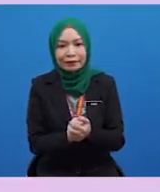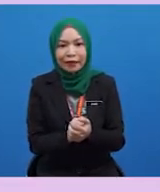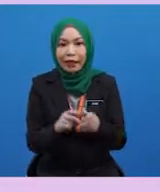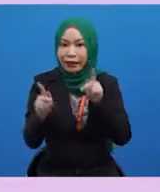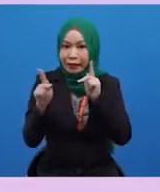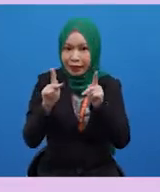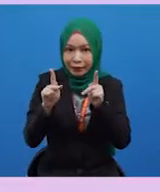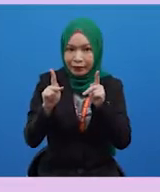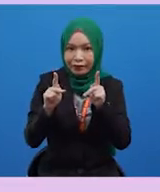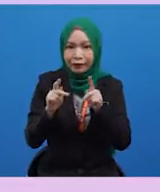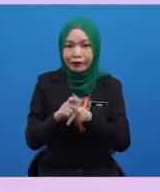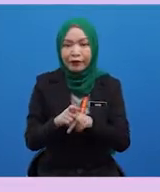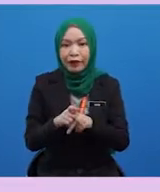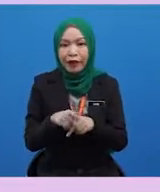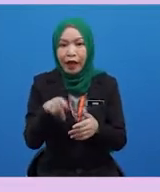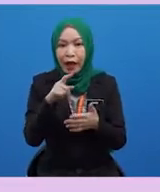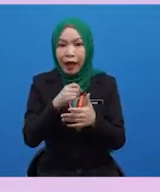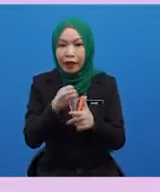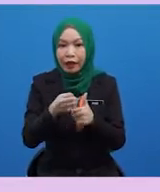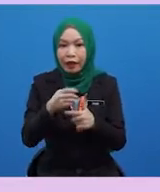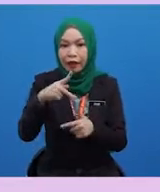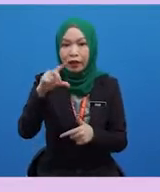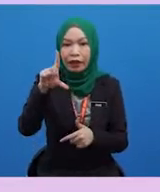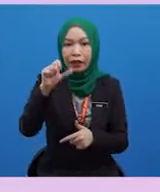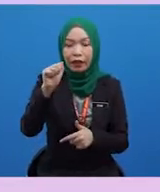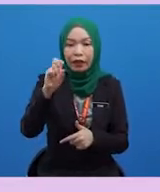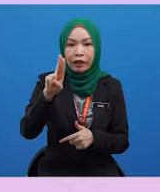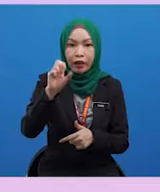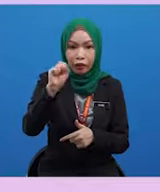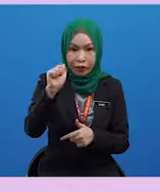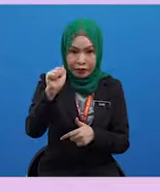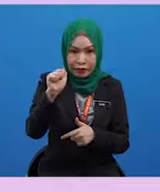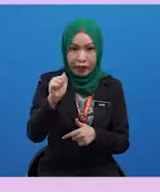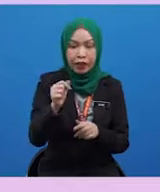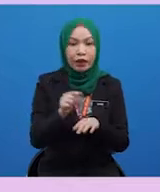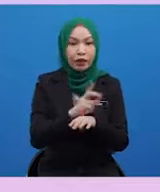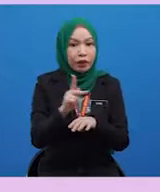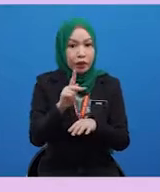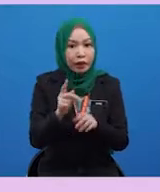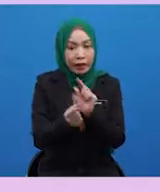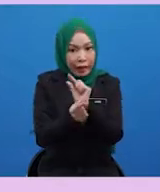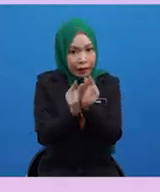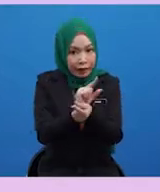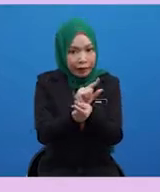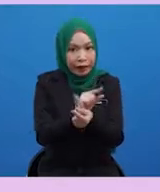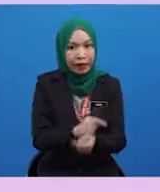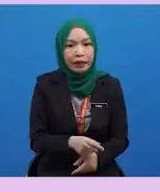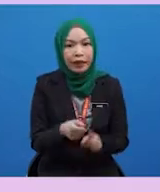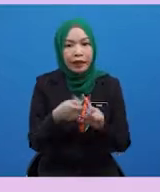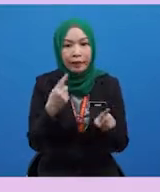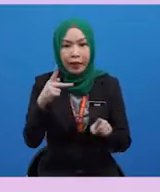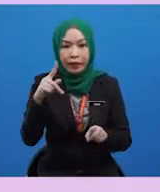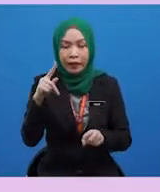kata, frasa atau klausa yang menggantikan kata, frasa atau klausa